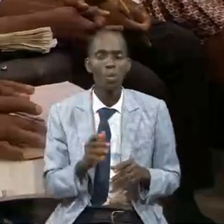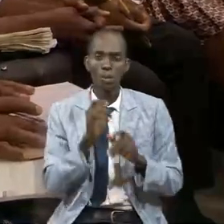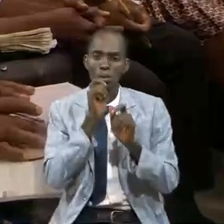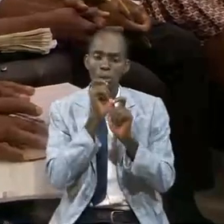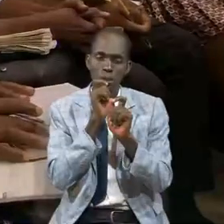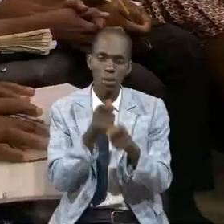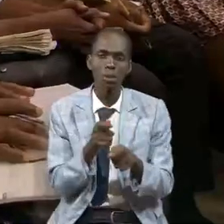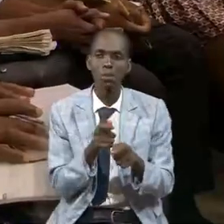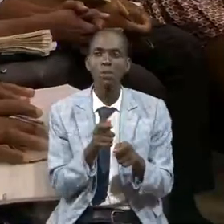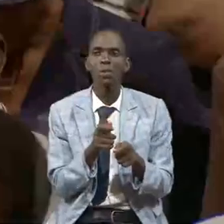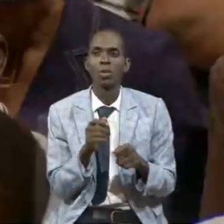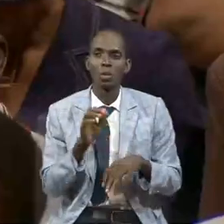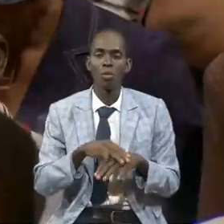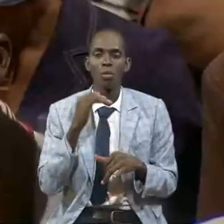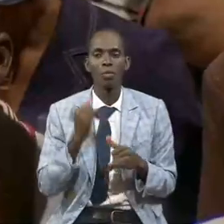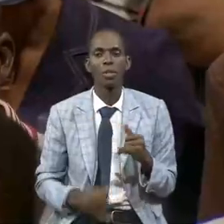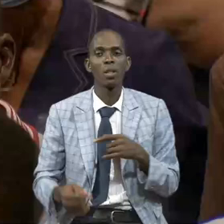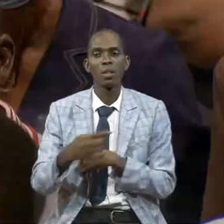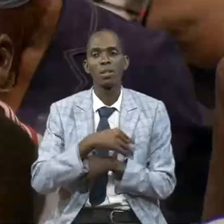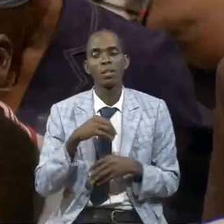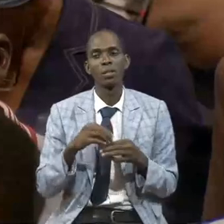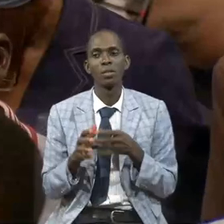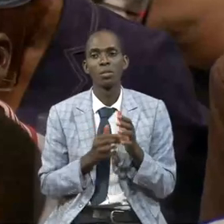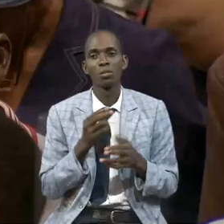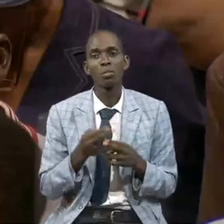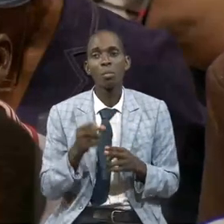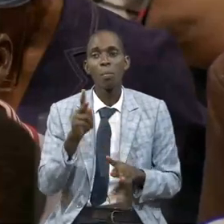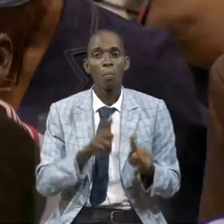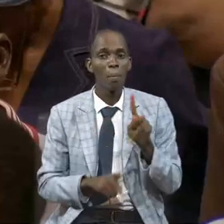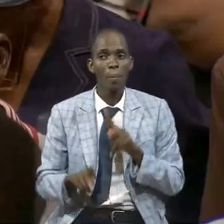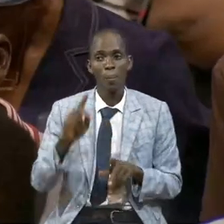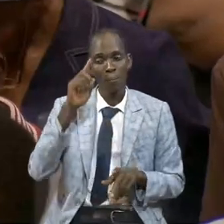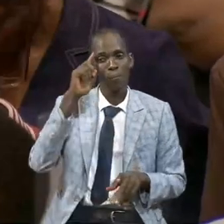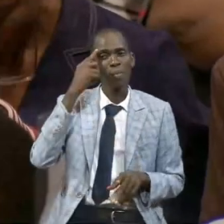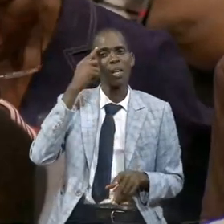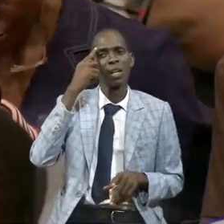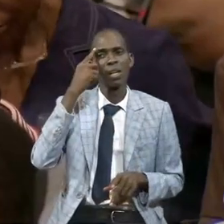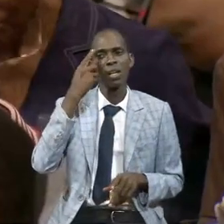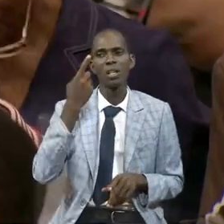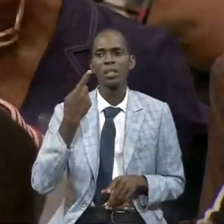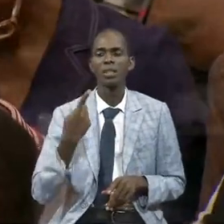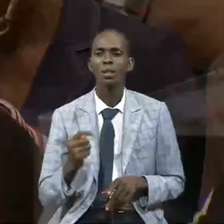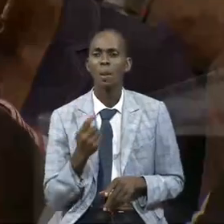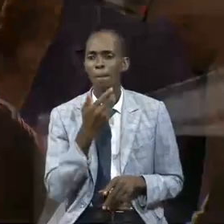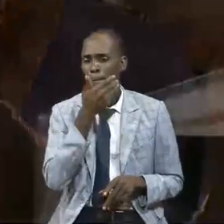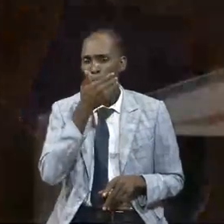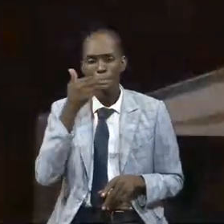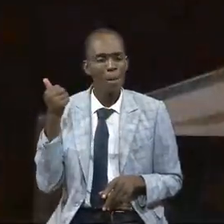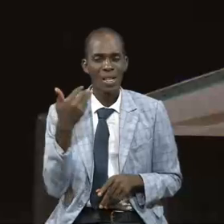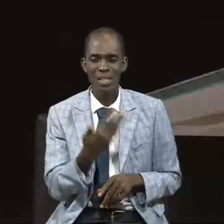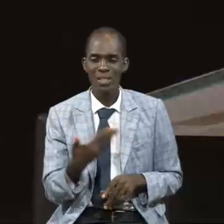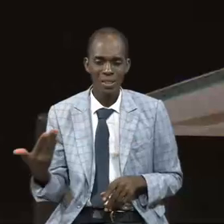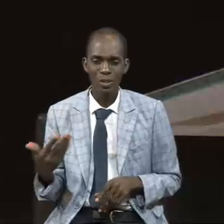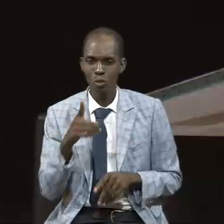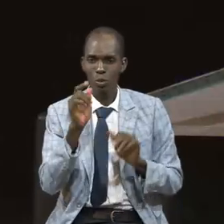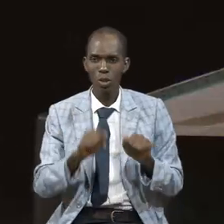ce qu'il va récompenser au dernier jour. Les gens croient que la belle chose qu'on